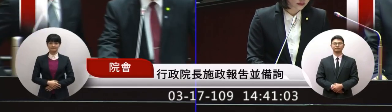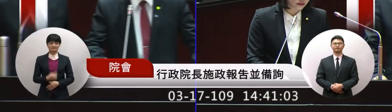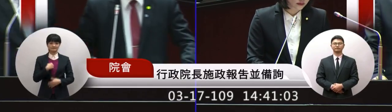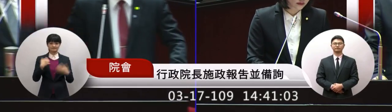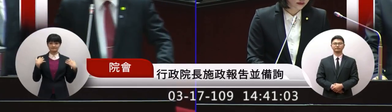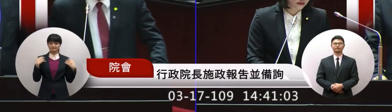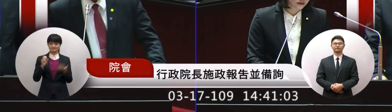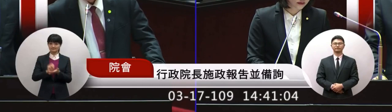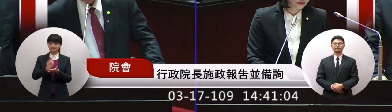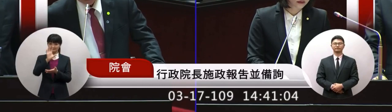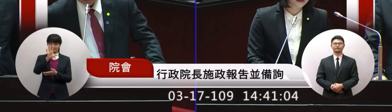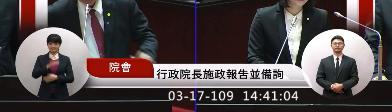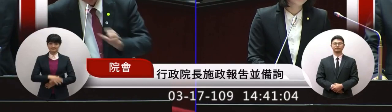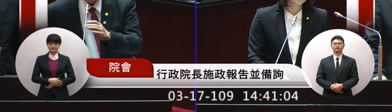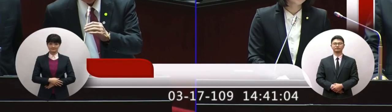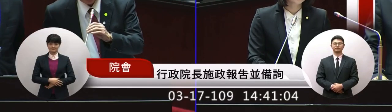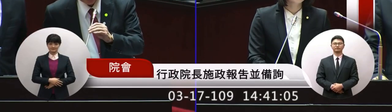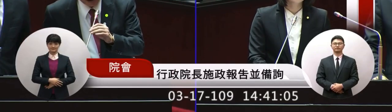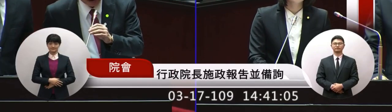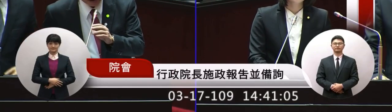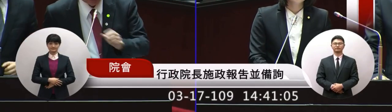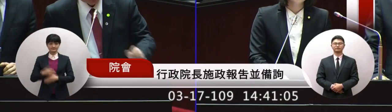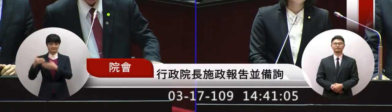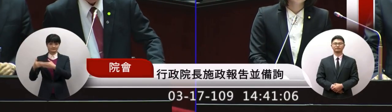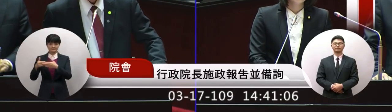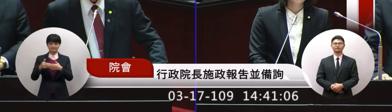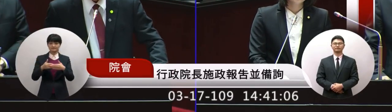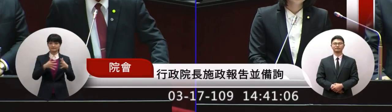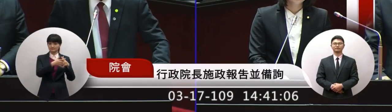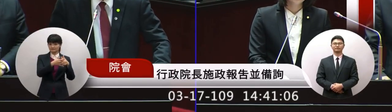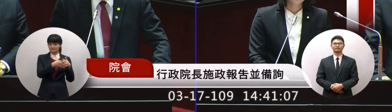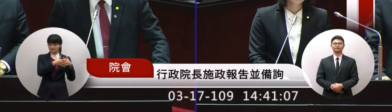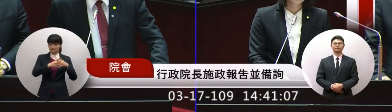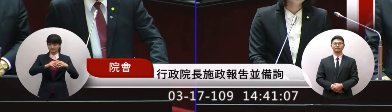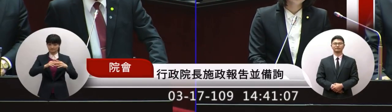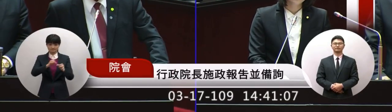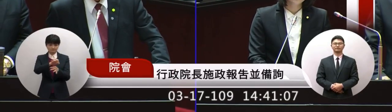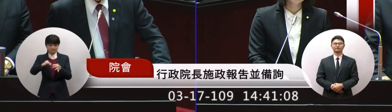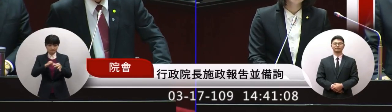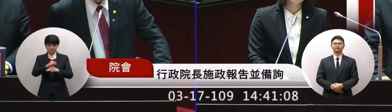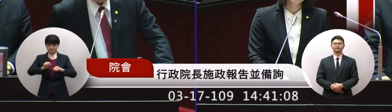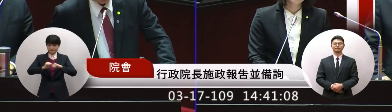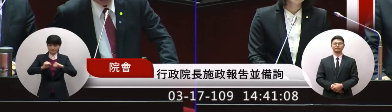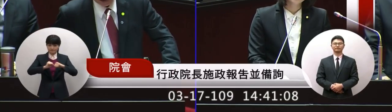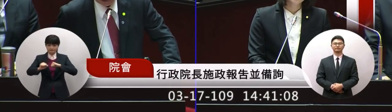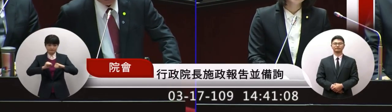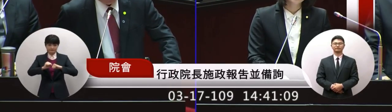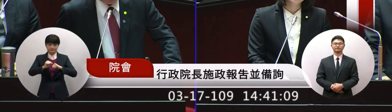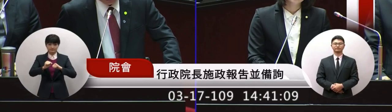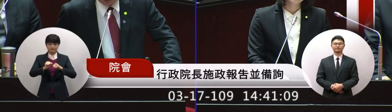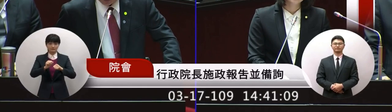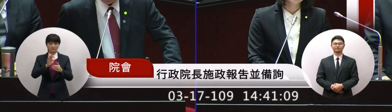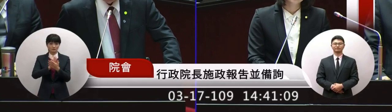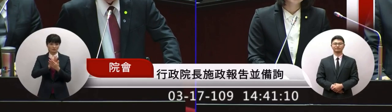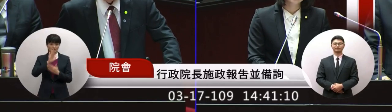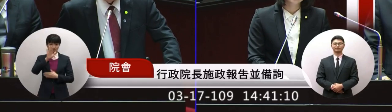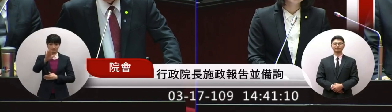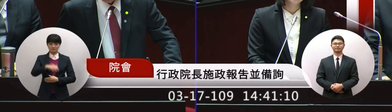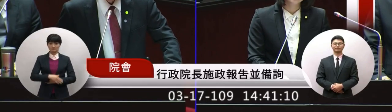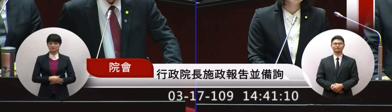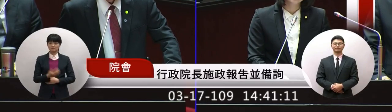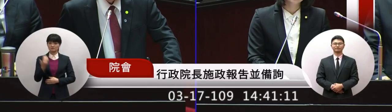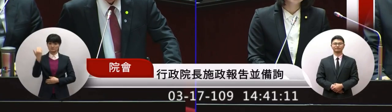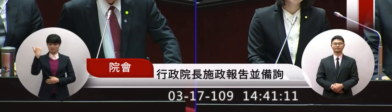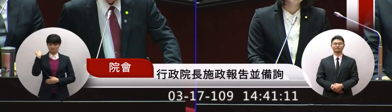下。可以看到美中贸易摩擦以后，然后呢，这些在过去我